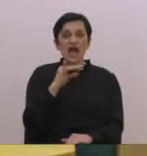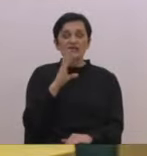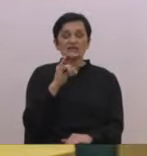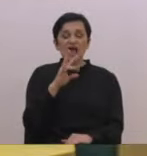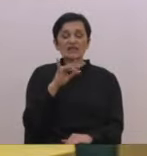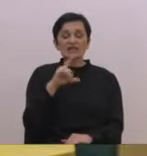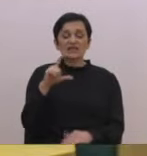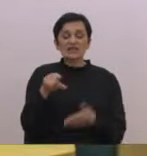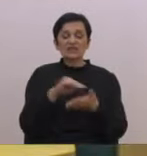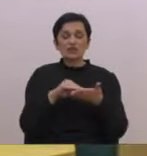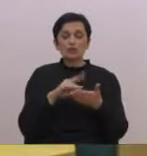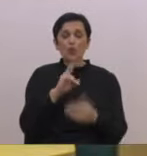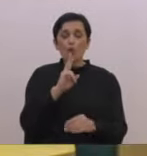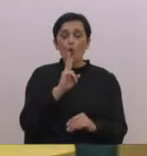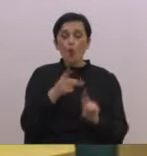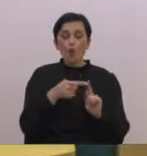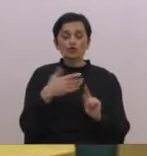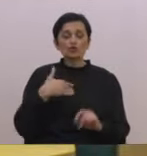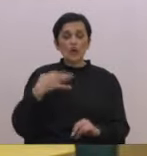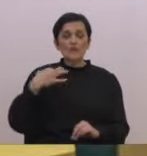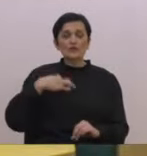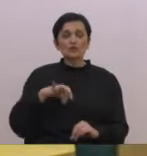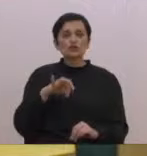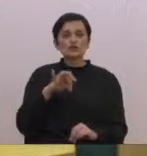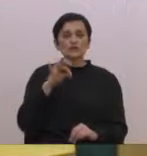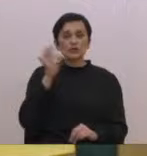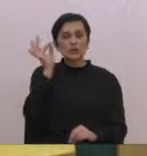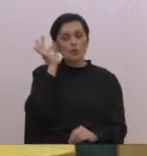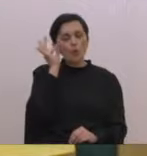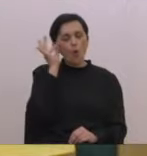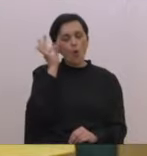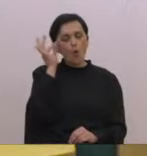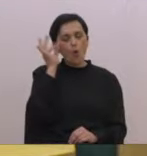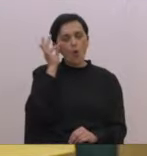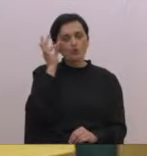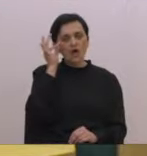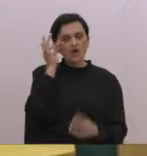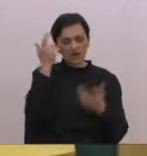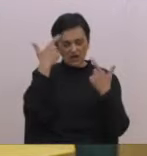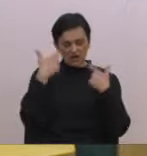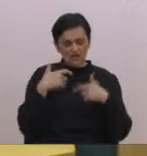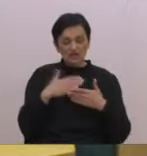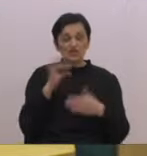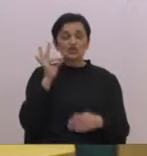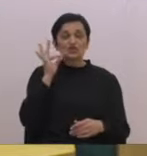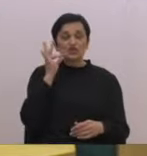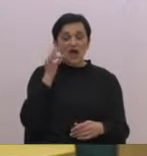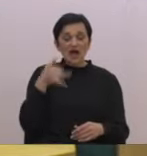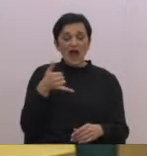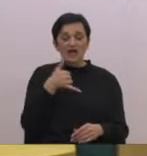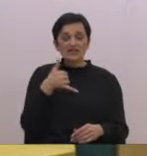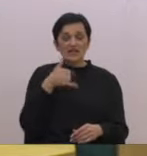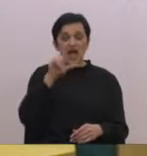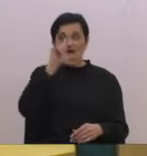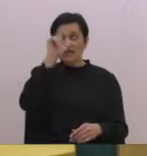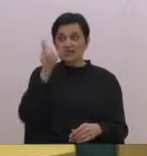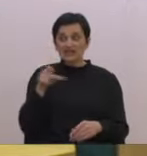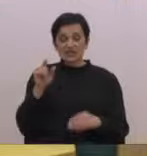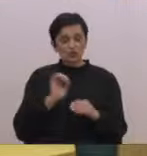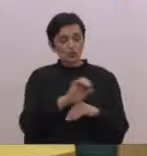itsereba. Oricelia, ce mișule bis monatrebam, hats matsua. Shakarsta zec, italidan,